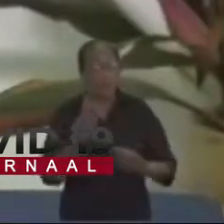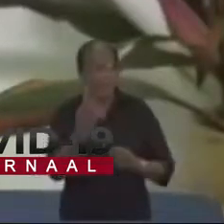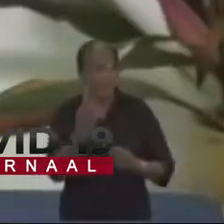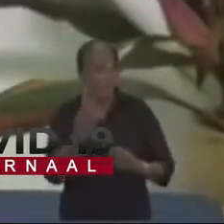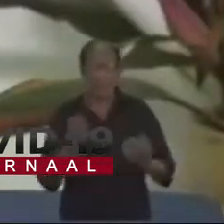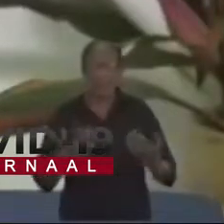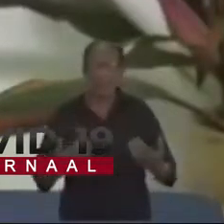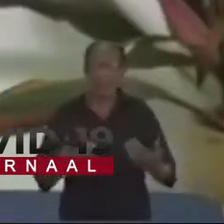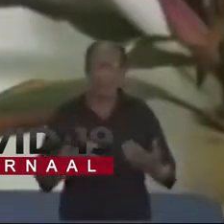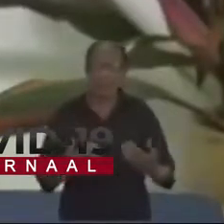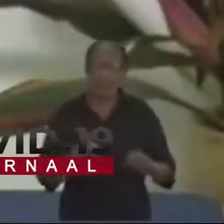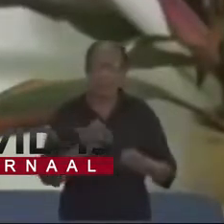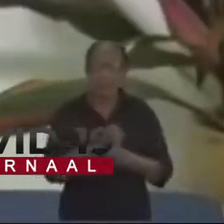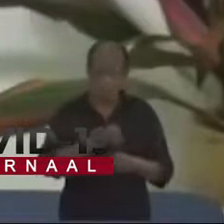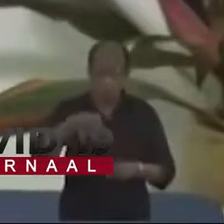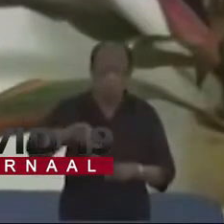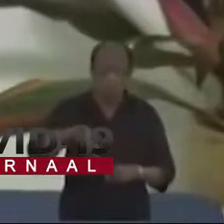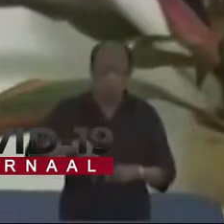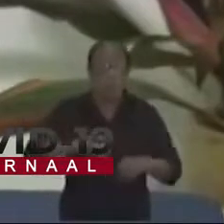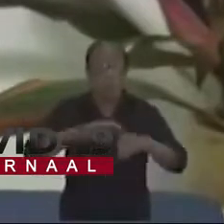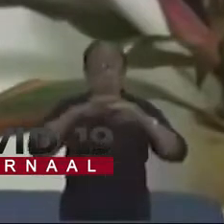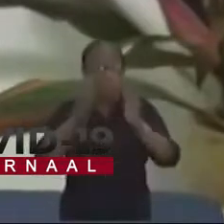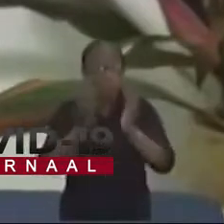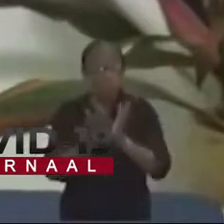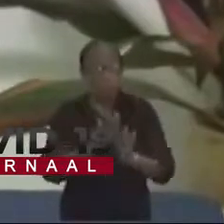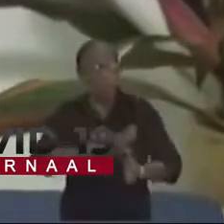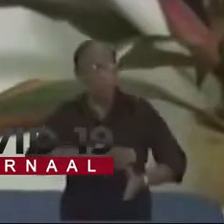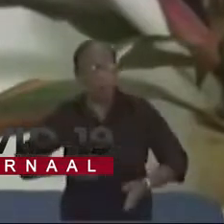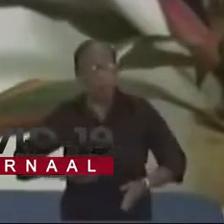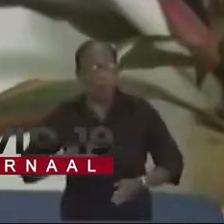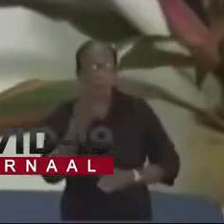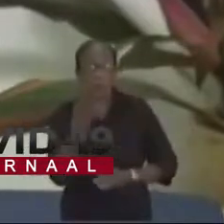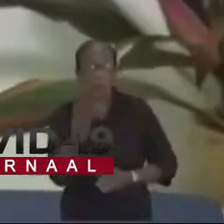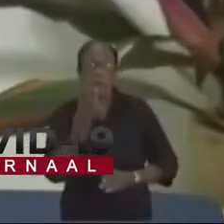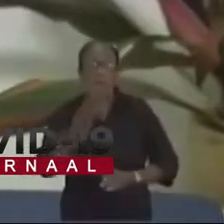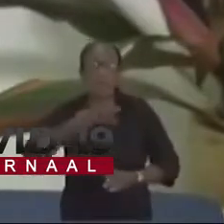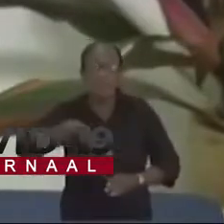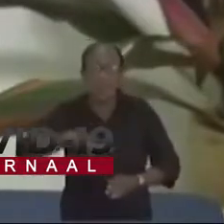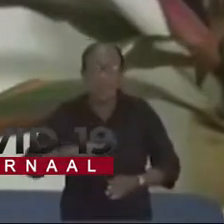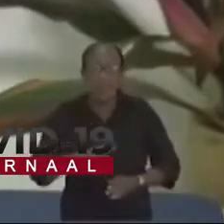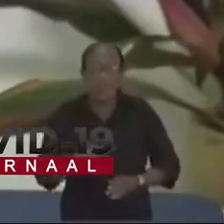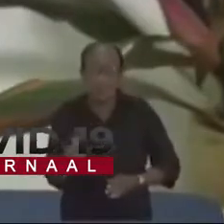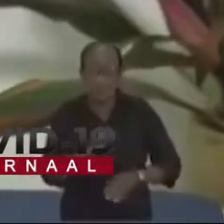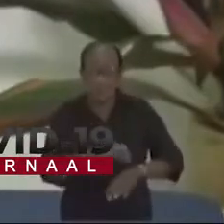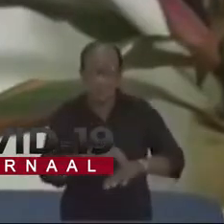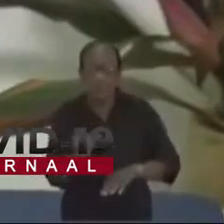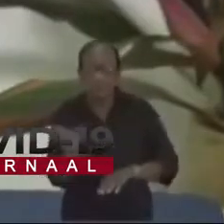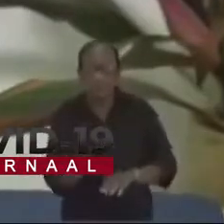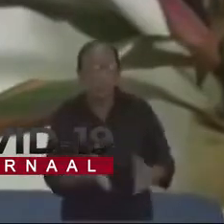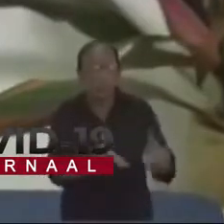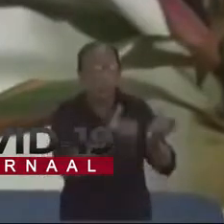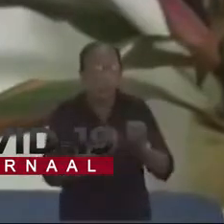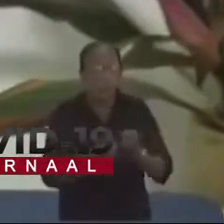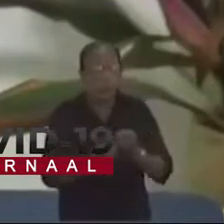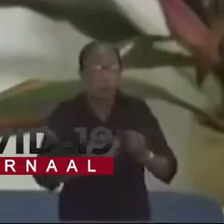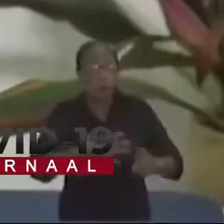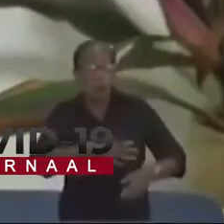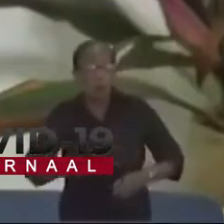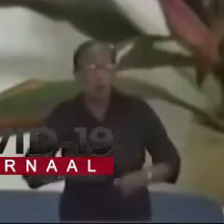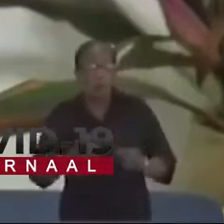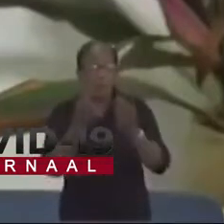tot en met heden, hebben wij in totaal 134 patiënten opgenomen, waarvan niet gevaccineerd